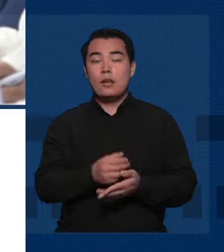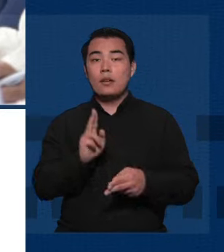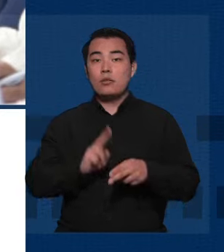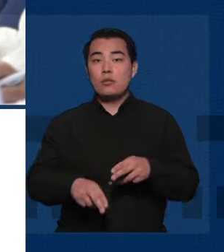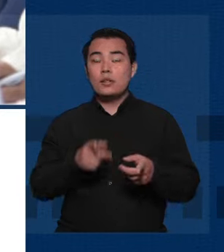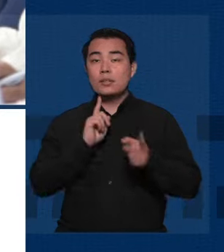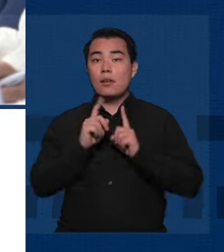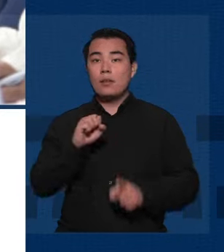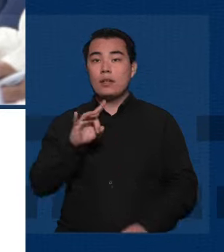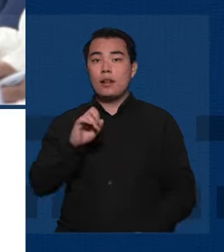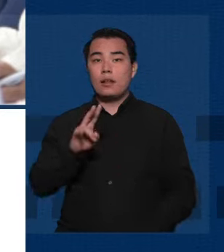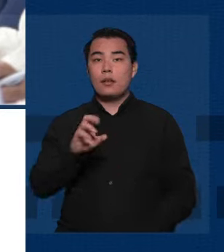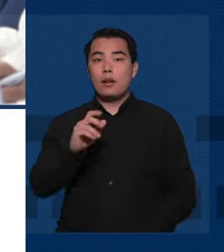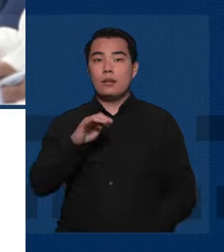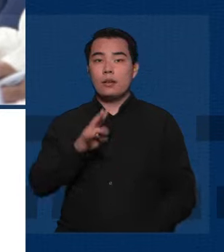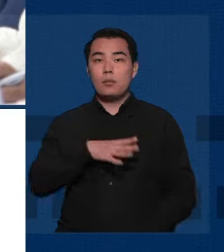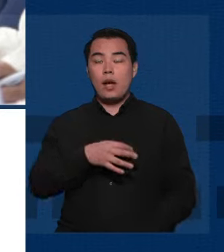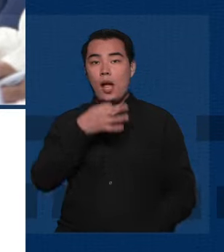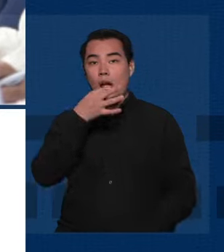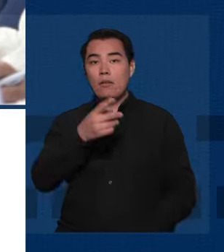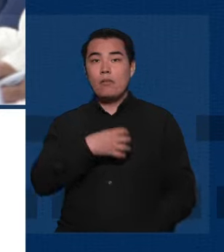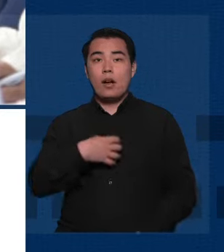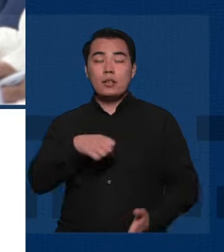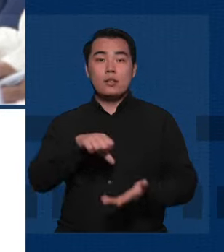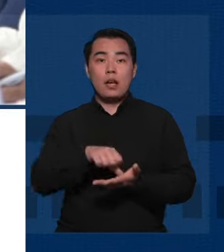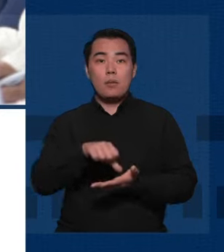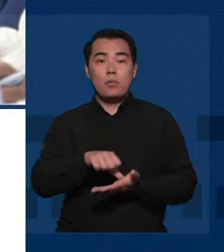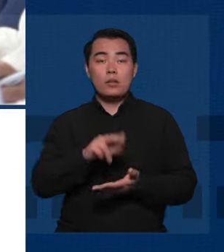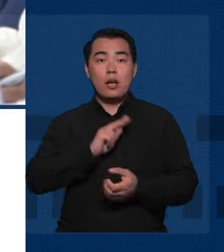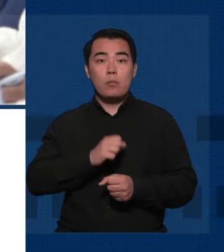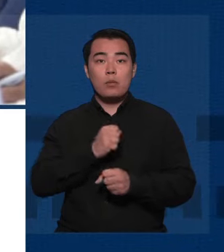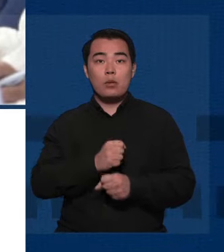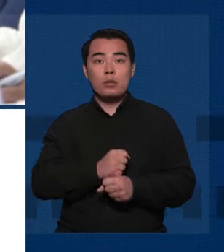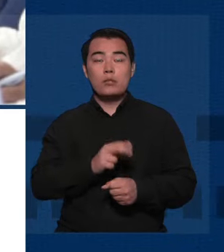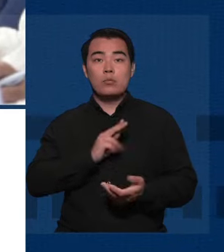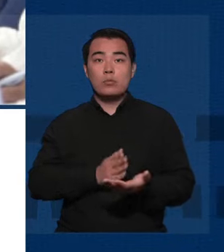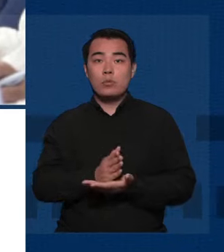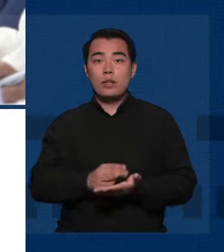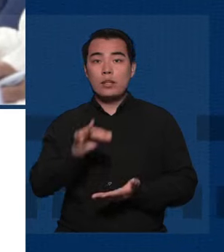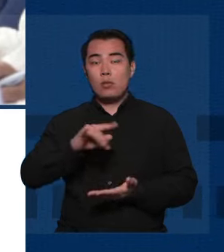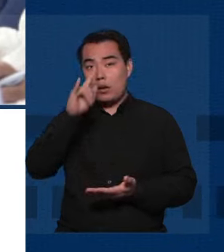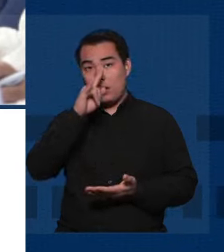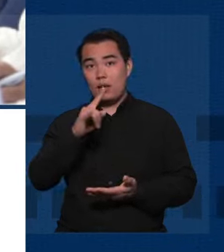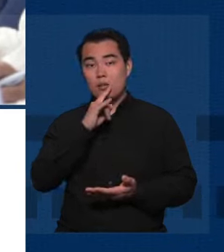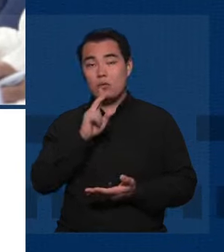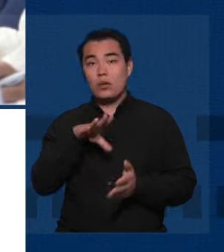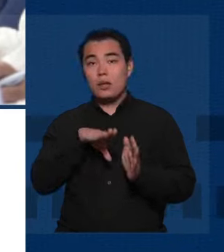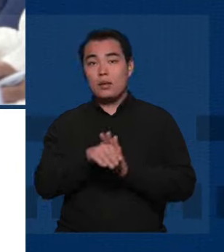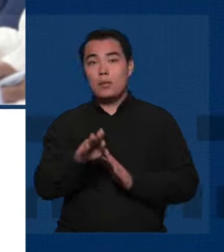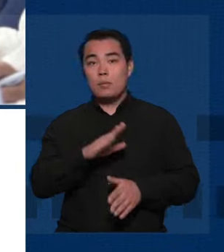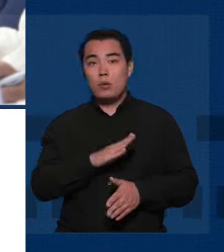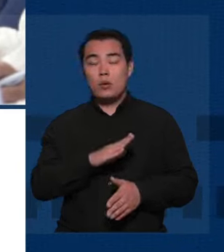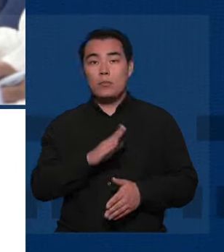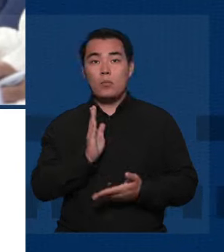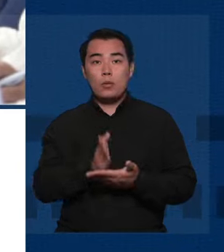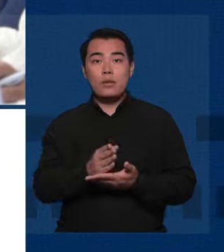итогам совещания Ерлан Карин подчеркнул значимость работы над академическим трудом по истории Казахстана, который призван стать